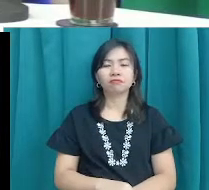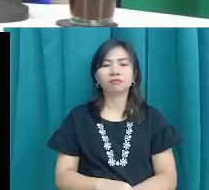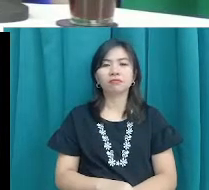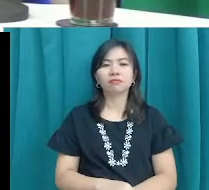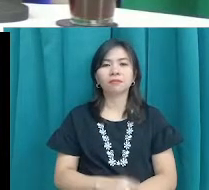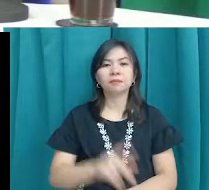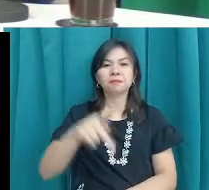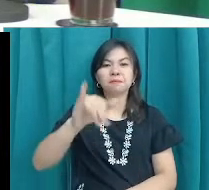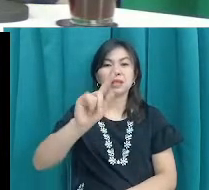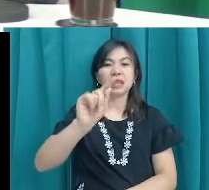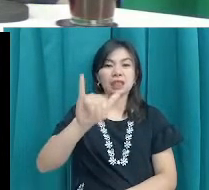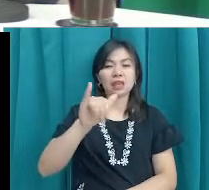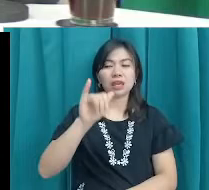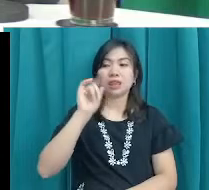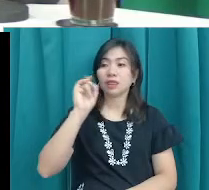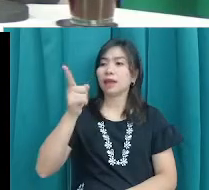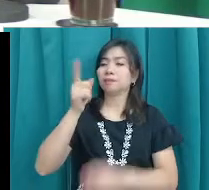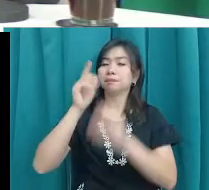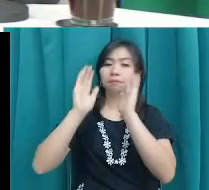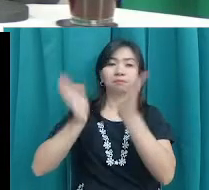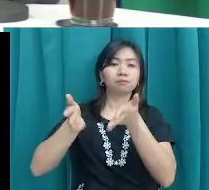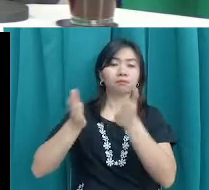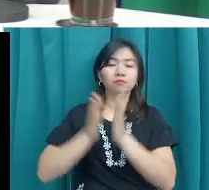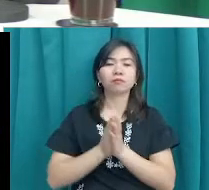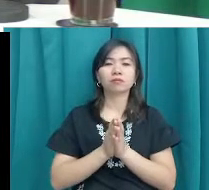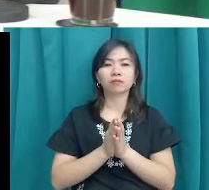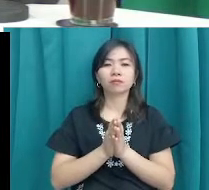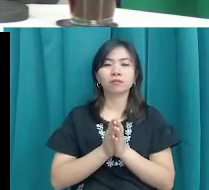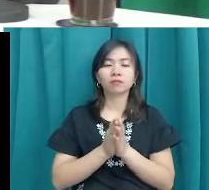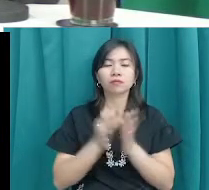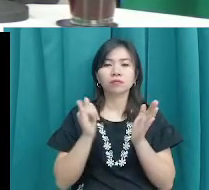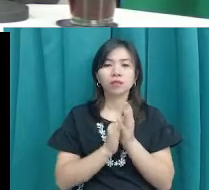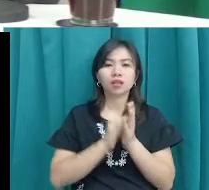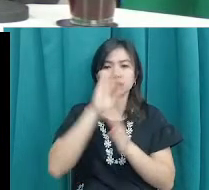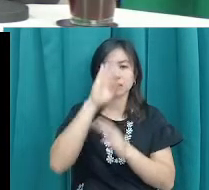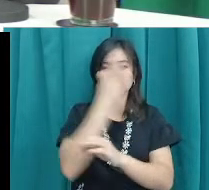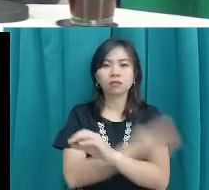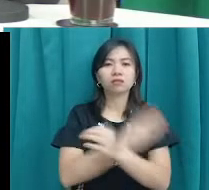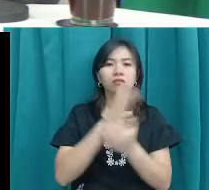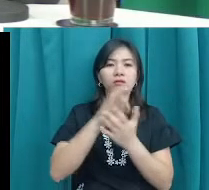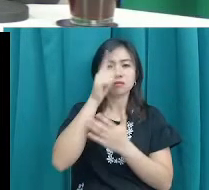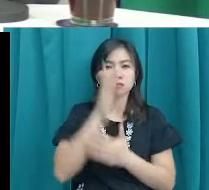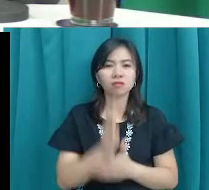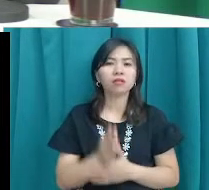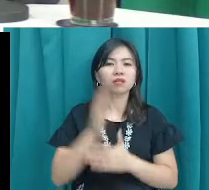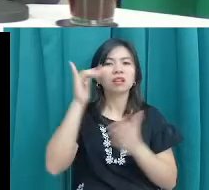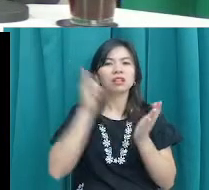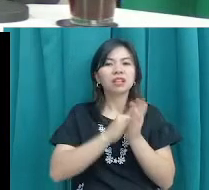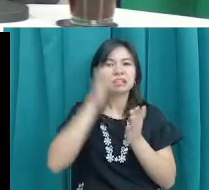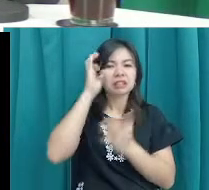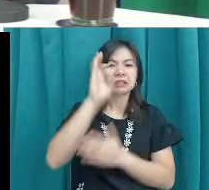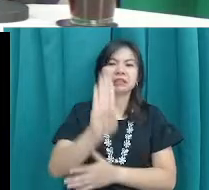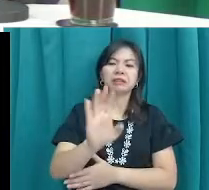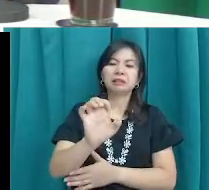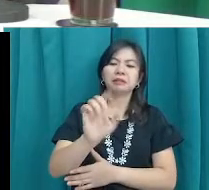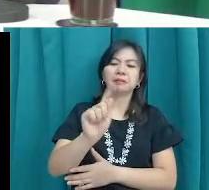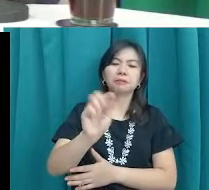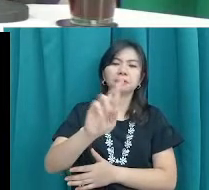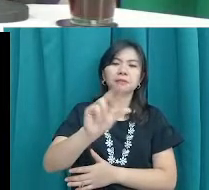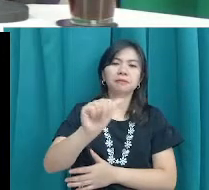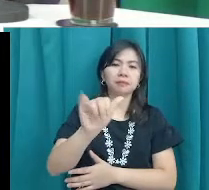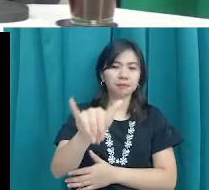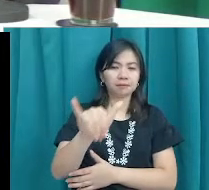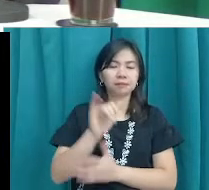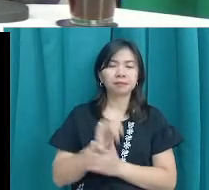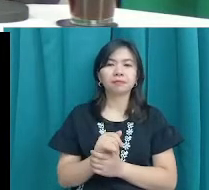niya, doon sa tao na kung saan ang anak ng Diyos ay ipagkakalulo. You see? Sabi